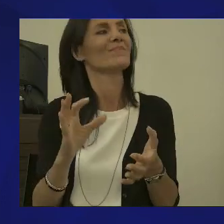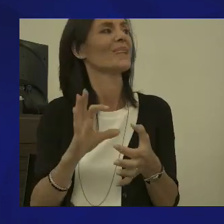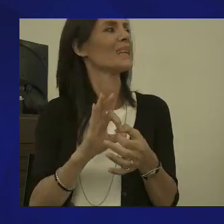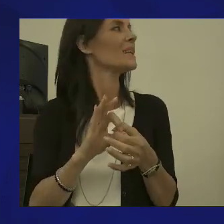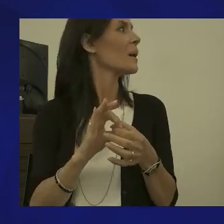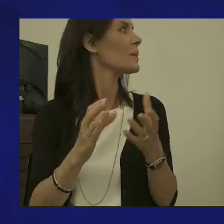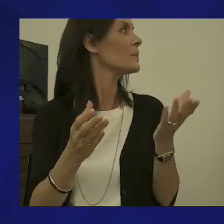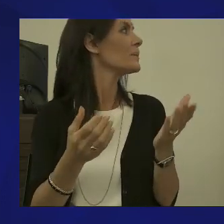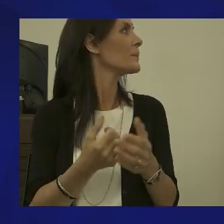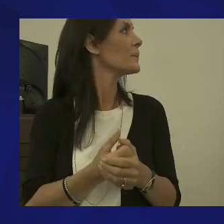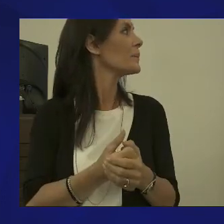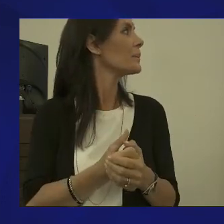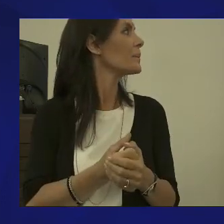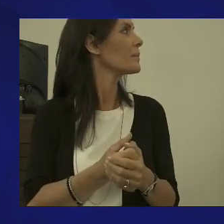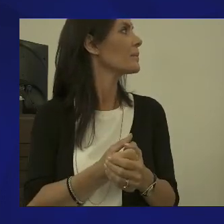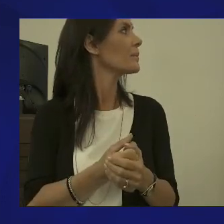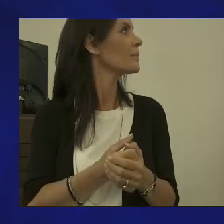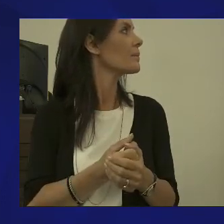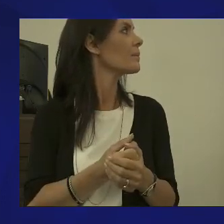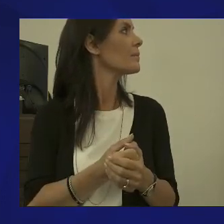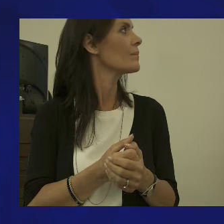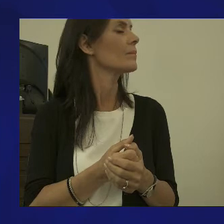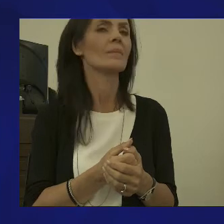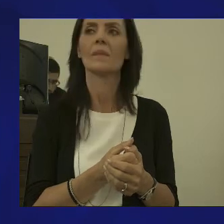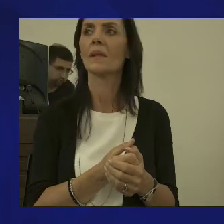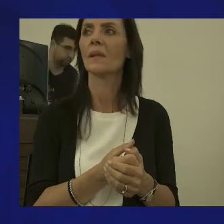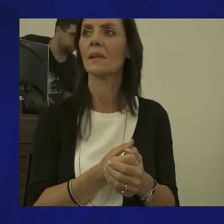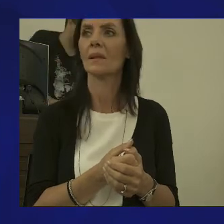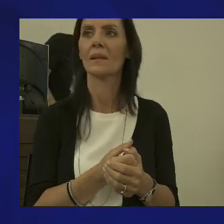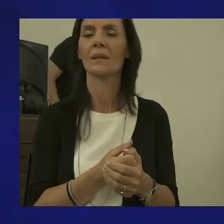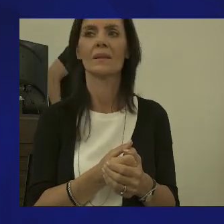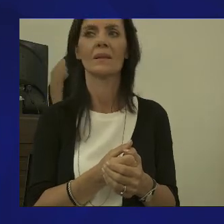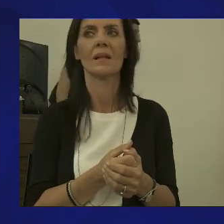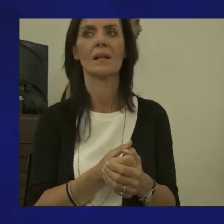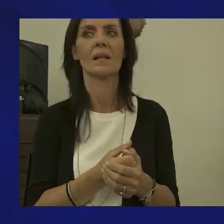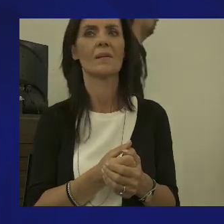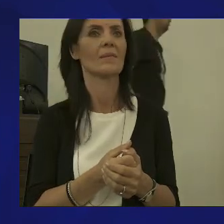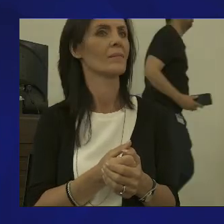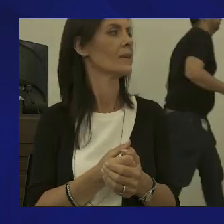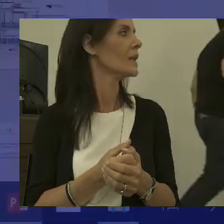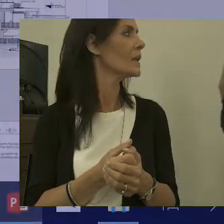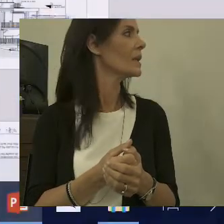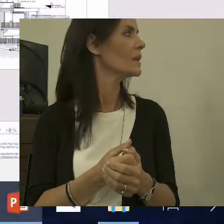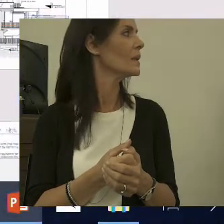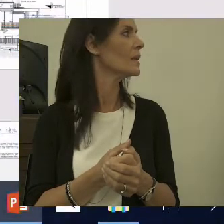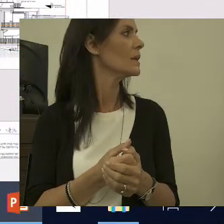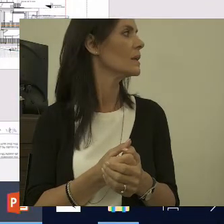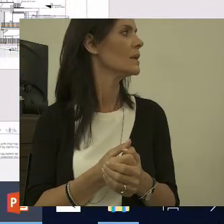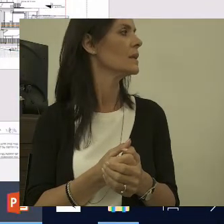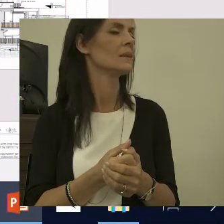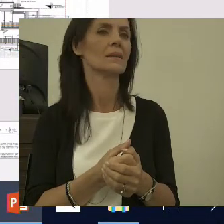והרמה הטיעון הזו. צרי, זה במסגרת תיקון ודיות. הם יעשו את זה. מיכי טוען שחלק מהמטלות של הקבלן זה